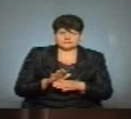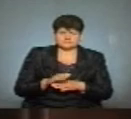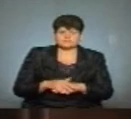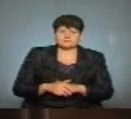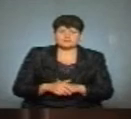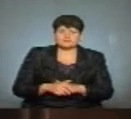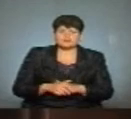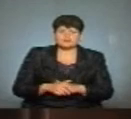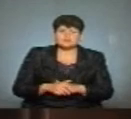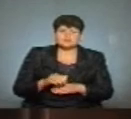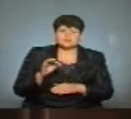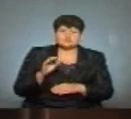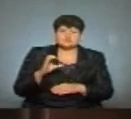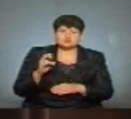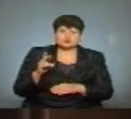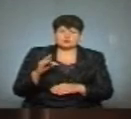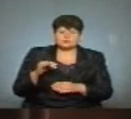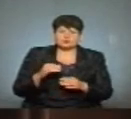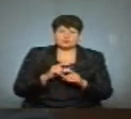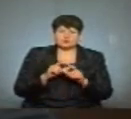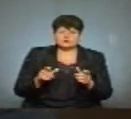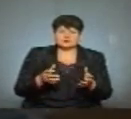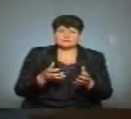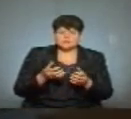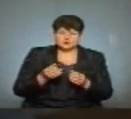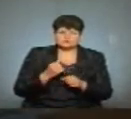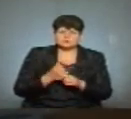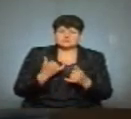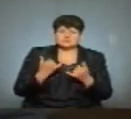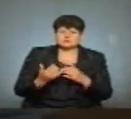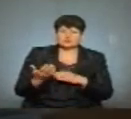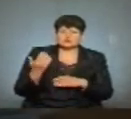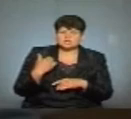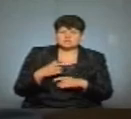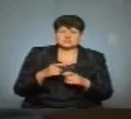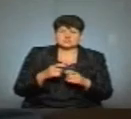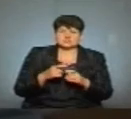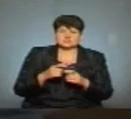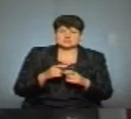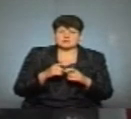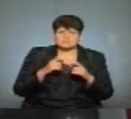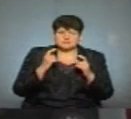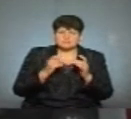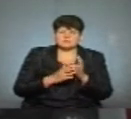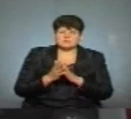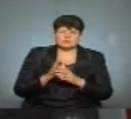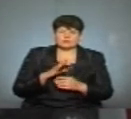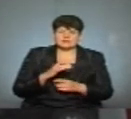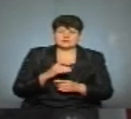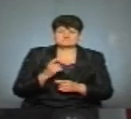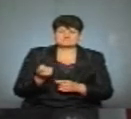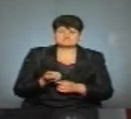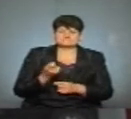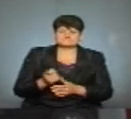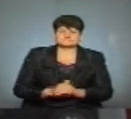За словами Олега Соколовського, пункти прийому облаштували зараз, бо раніше маски, рукавички були в дефіциті. Марія Котенко,